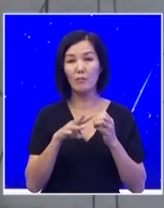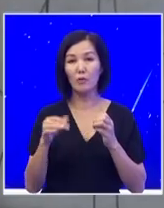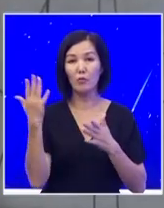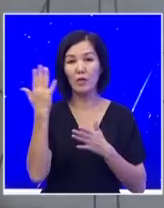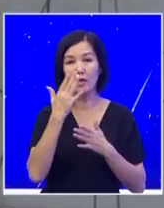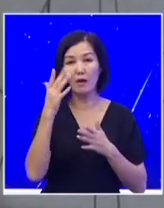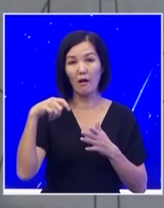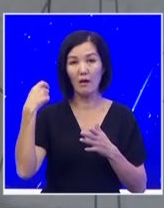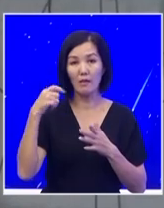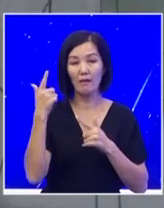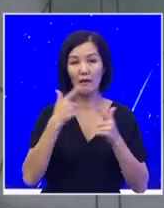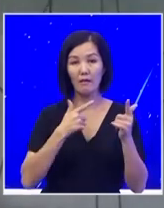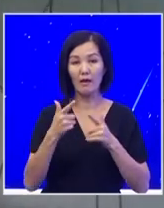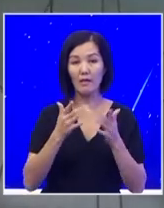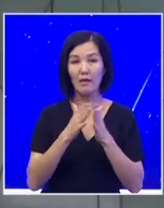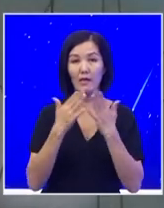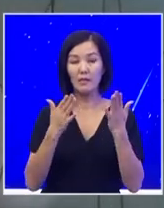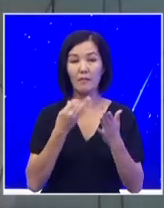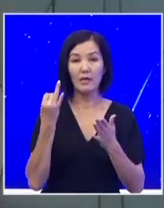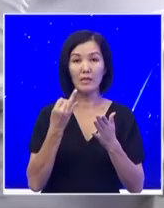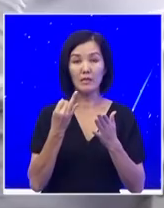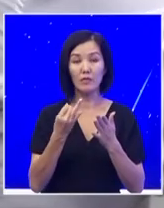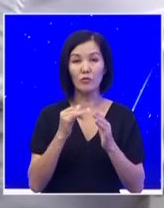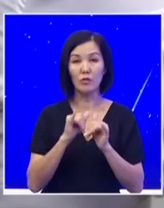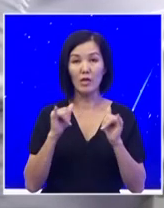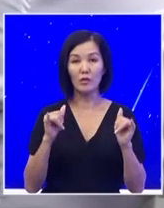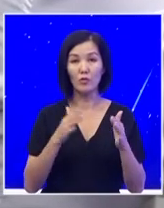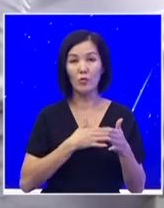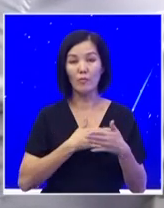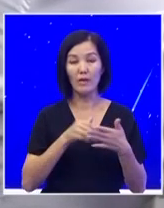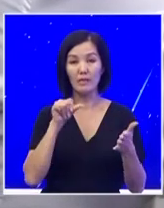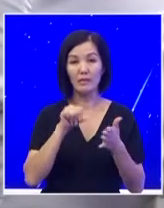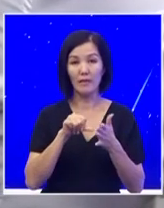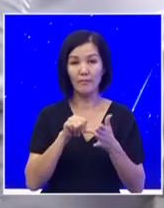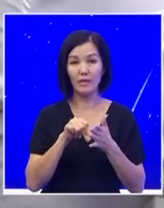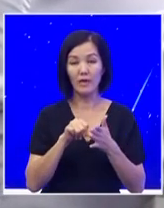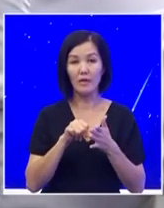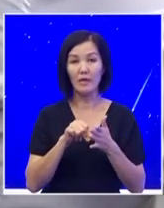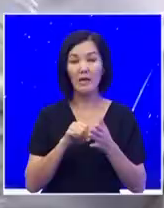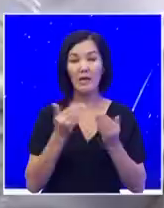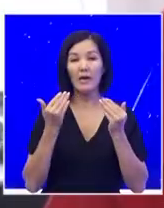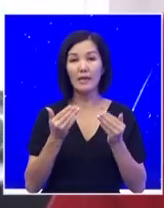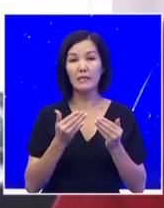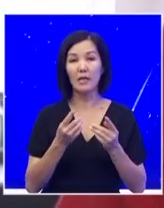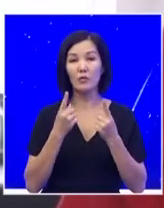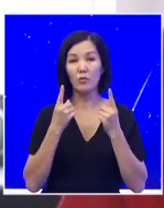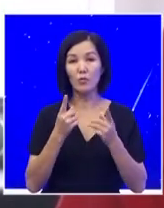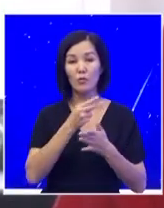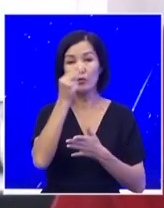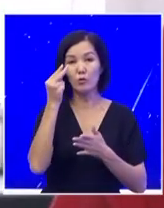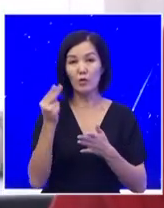бейімдеген. Осылайша кітапқа деген оқырманның қызығушылығын арттыруға барларын салыпты. Ұлттың бар болмысы ұлы суреткердің